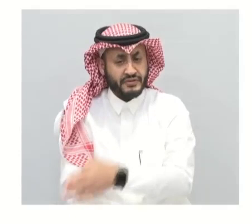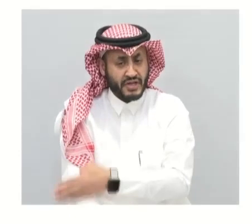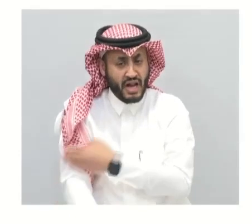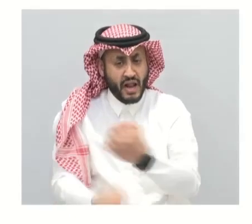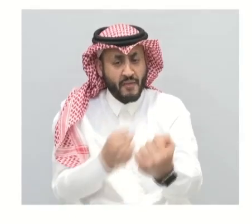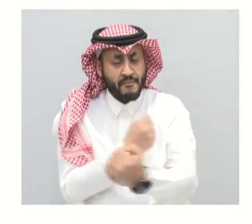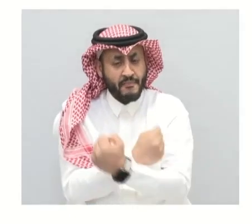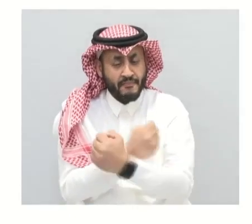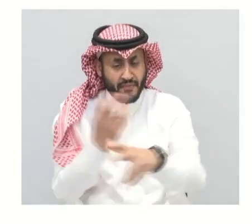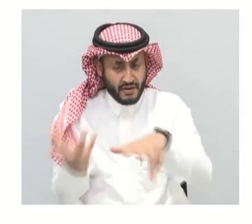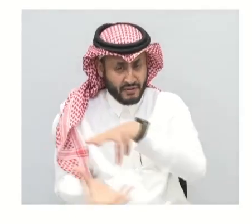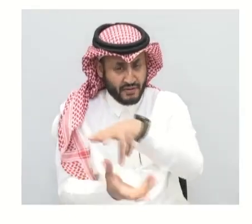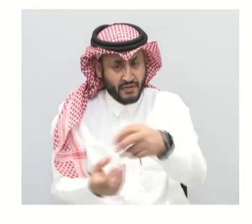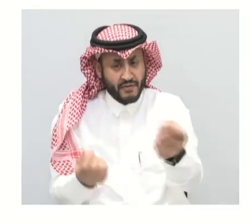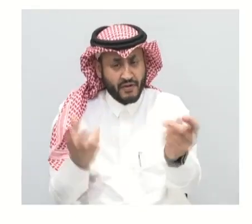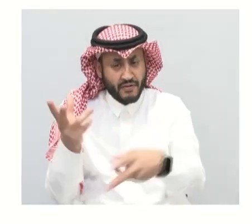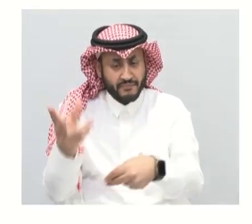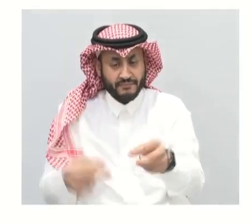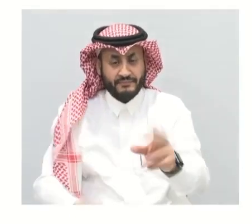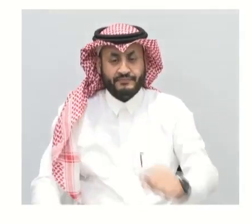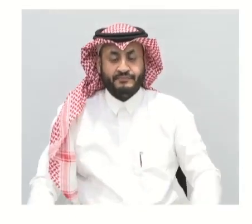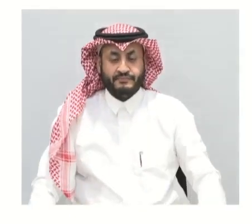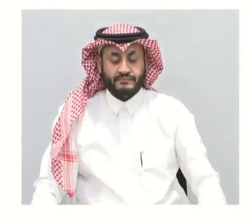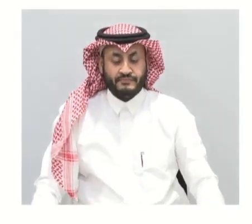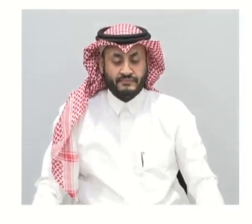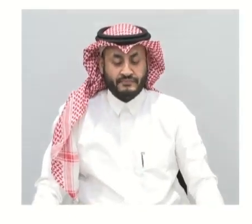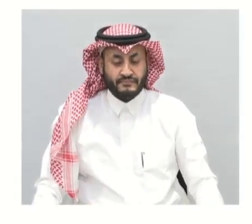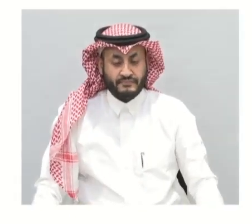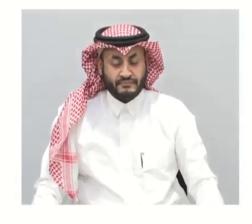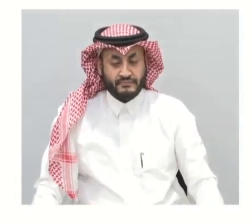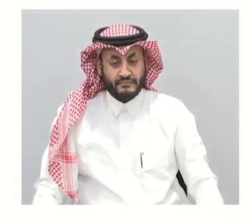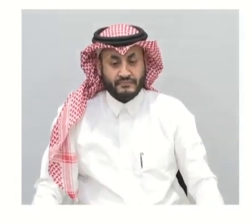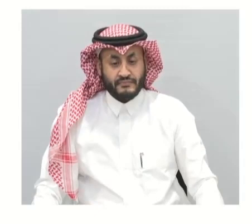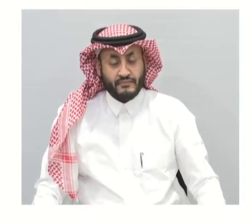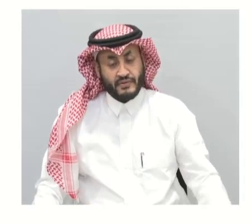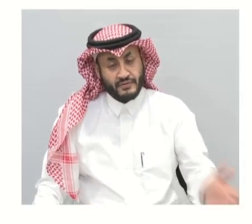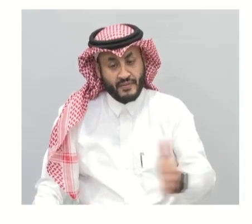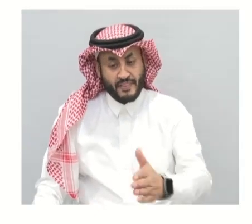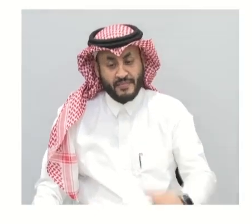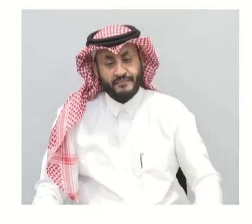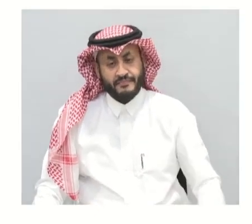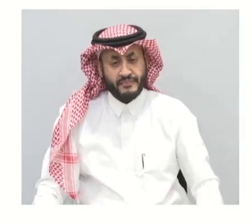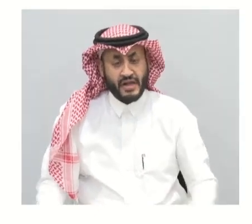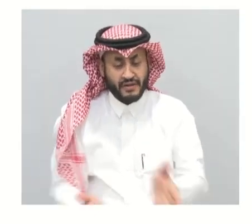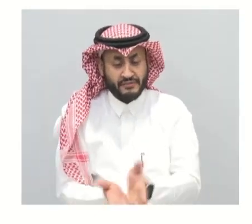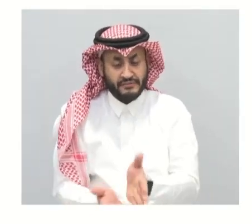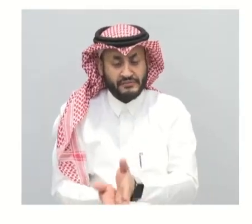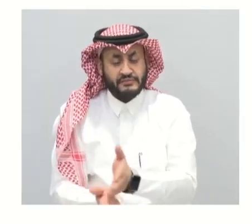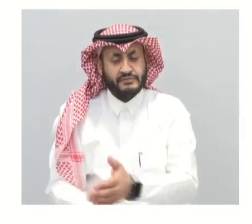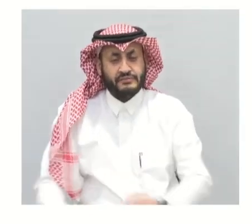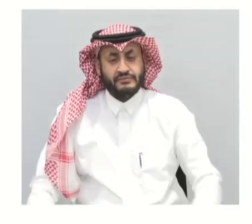الموارد وكذلك الحفاظ عليها لننطلق واياكم الى بعض الطرق التي